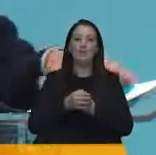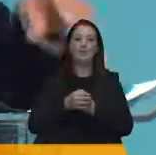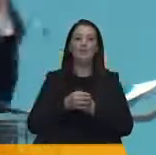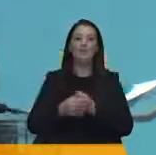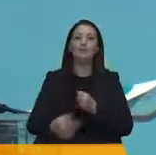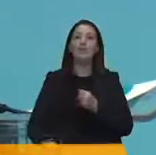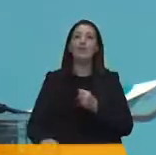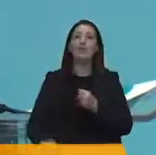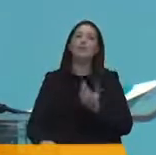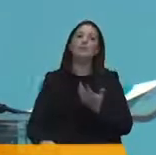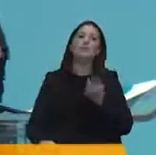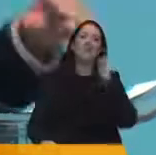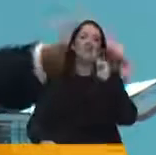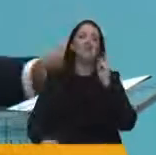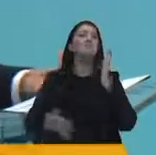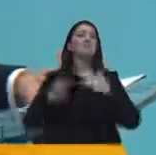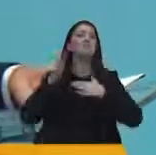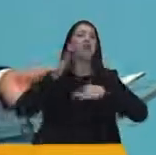Efendim yapılaşma.